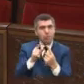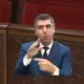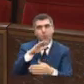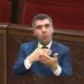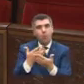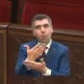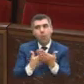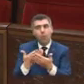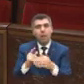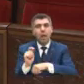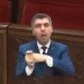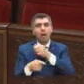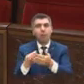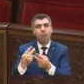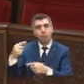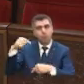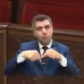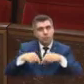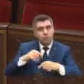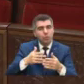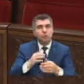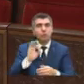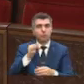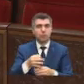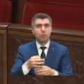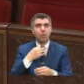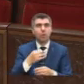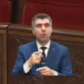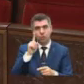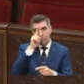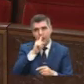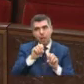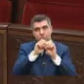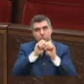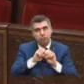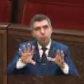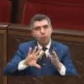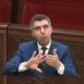لأنه مادام وصلنا الحمد لله 99 فاصلة خصنا نزيدوا نحسنوا الخدمات باش تكون المنظومة كلها